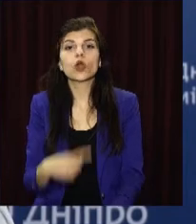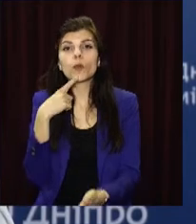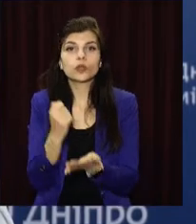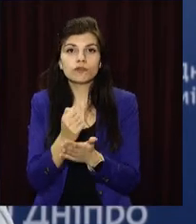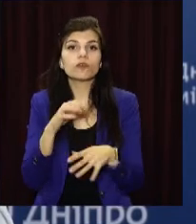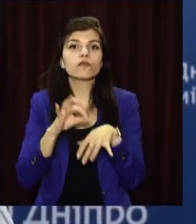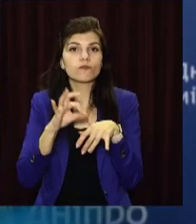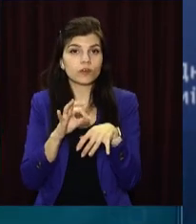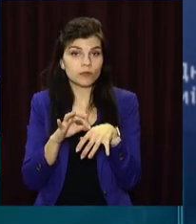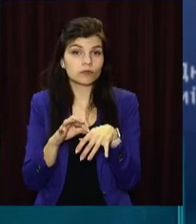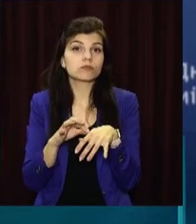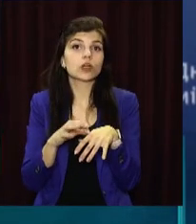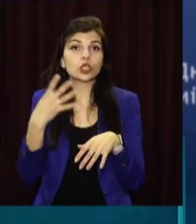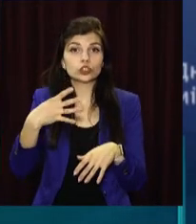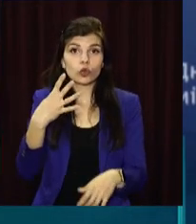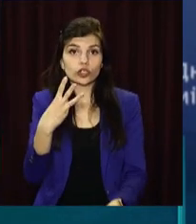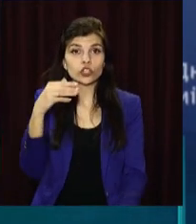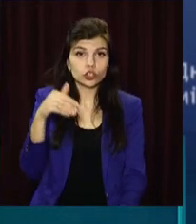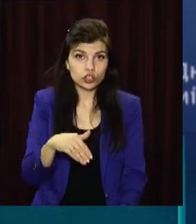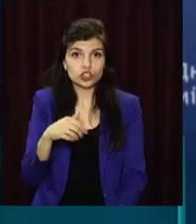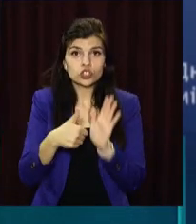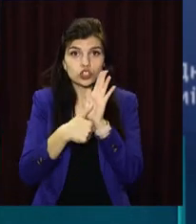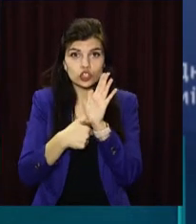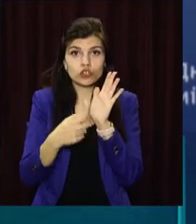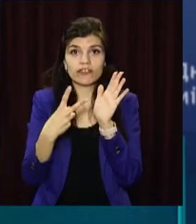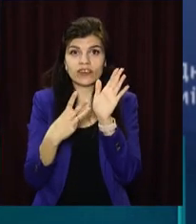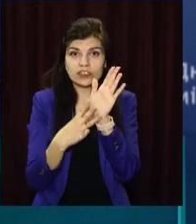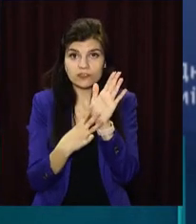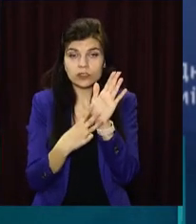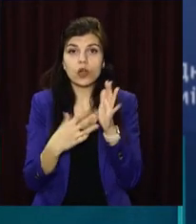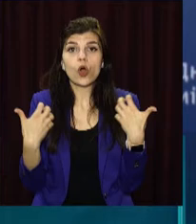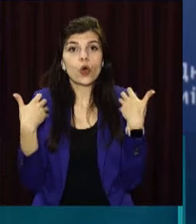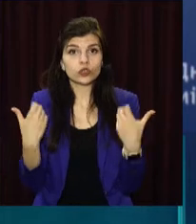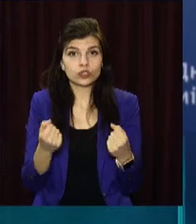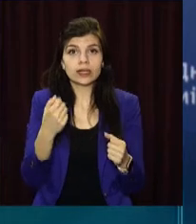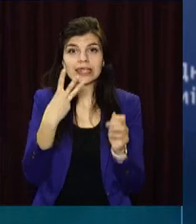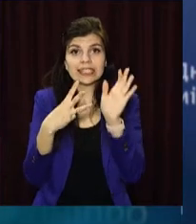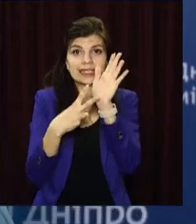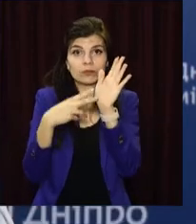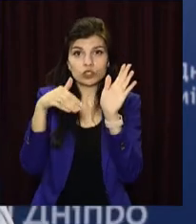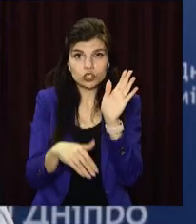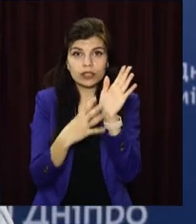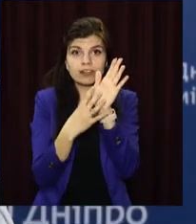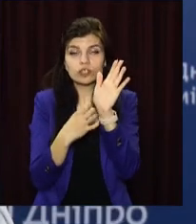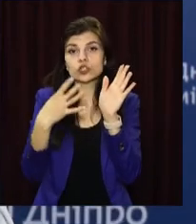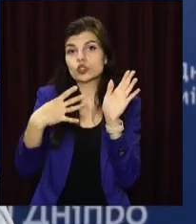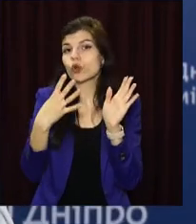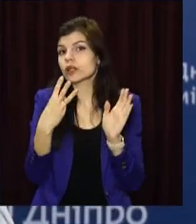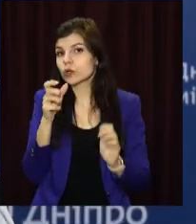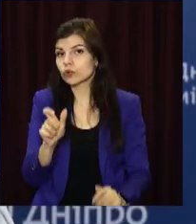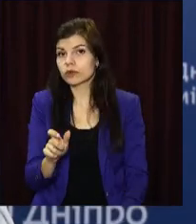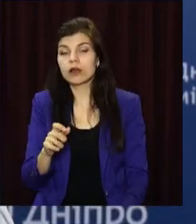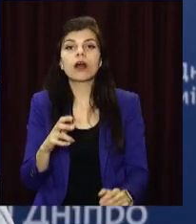Підтверджених випадків захворювання – 43 тисячі 628. Одужало – 37 943